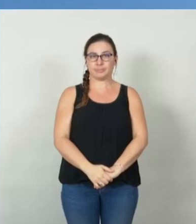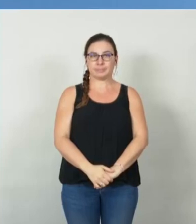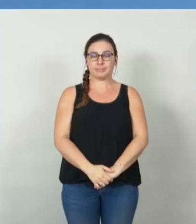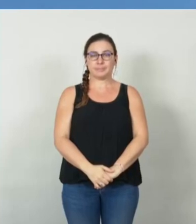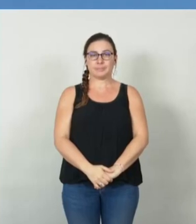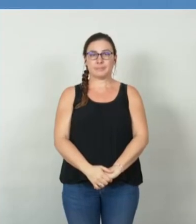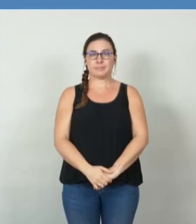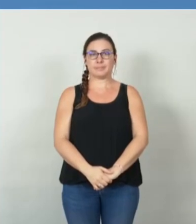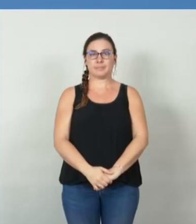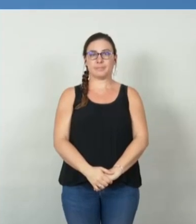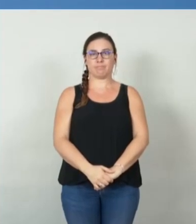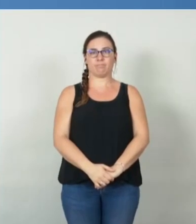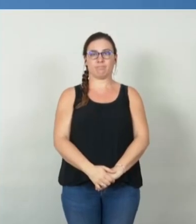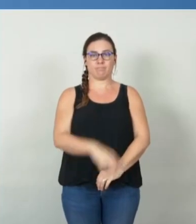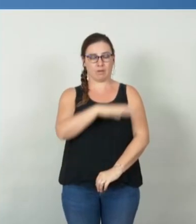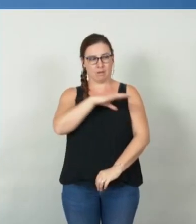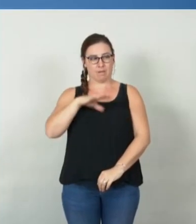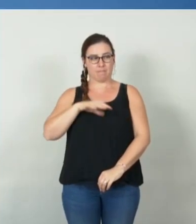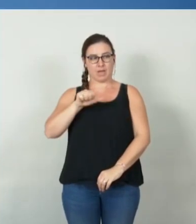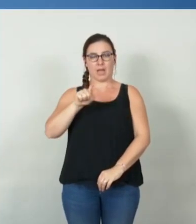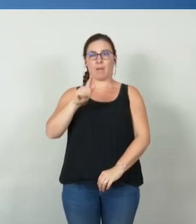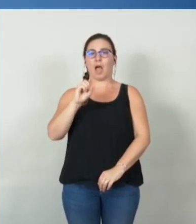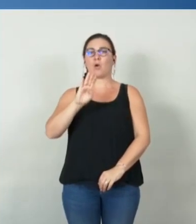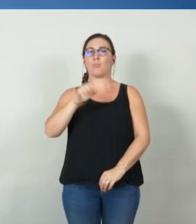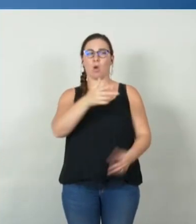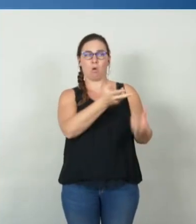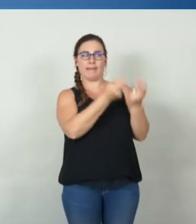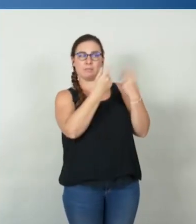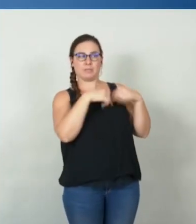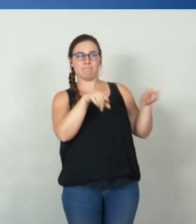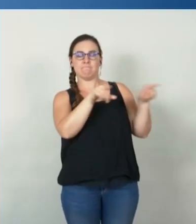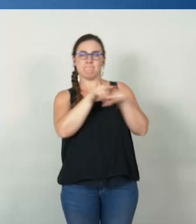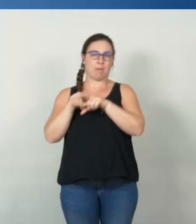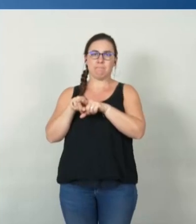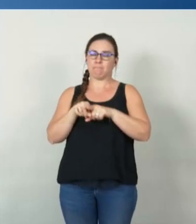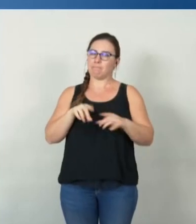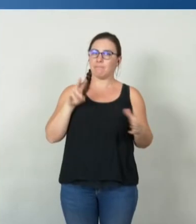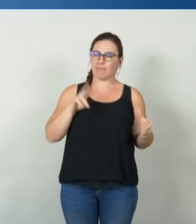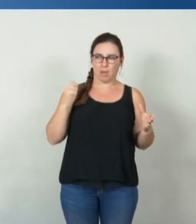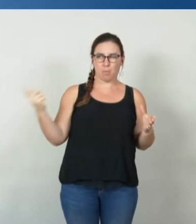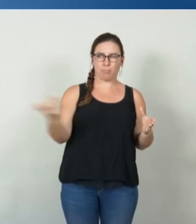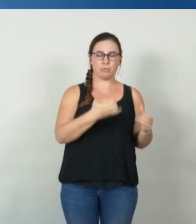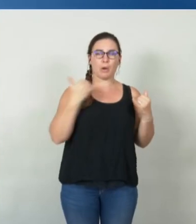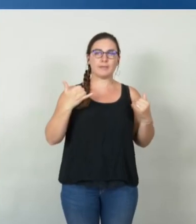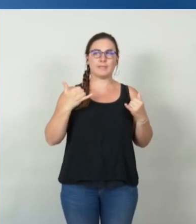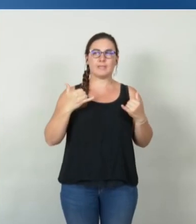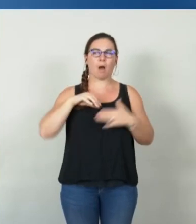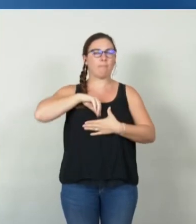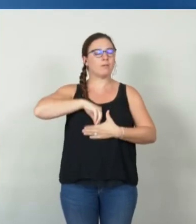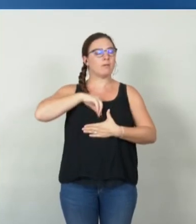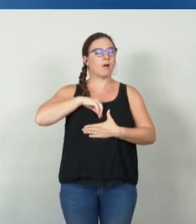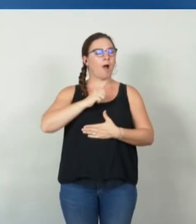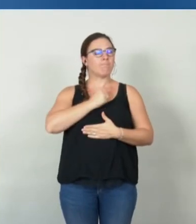qui voilà comme je pense le disait à nos chagroupian à gobian tient probablement à cœur à beaucoup de monde avec un parcours